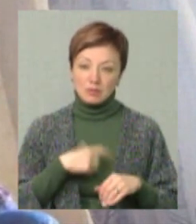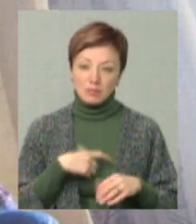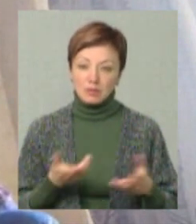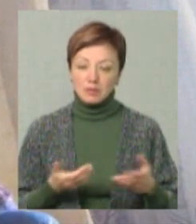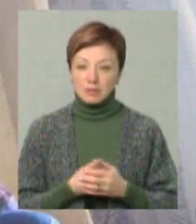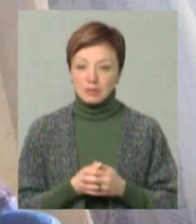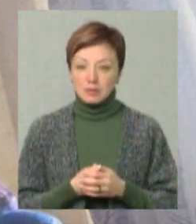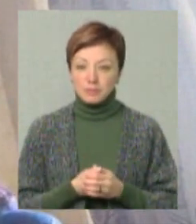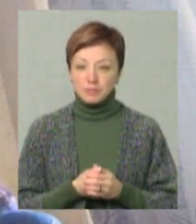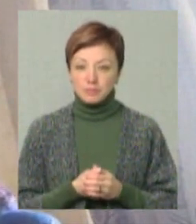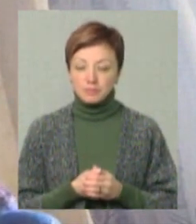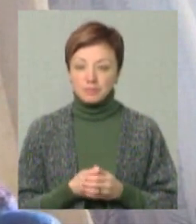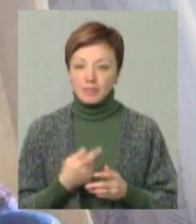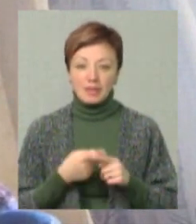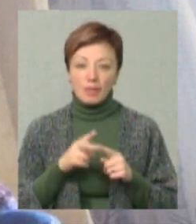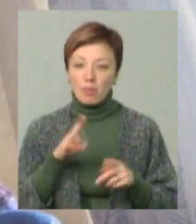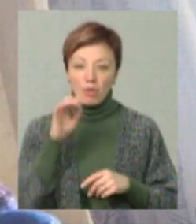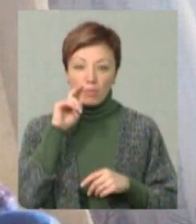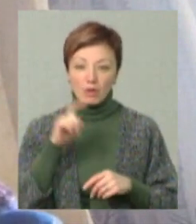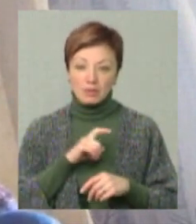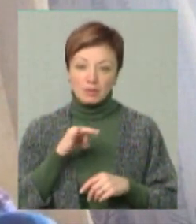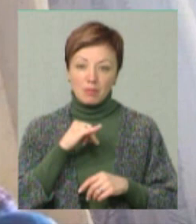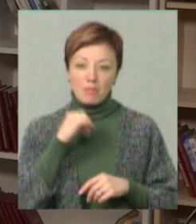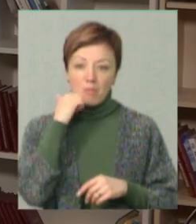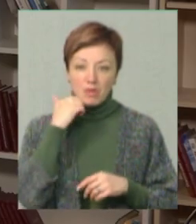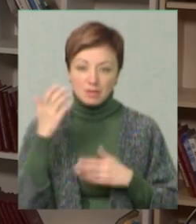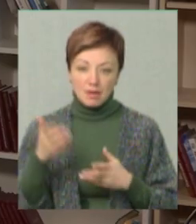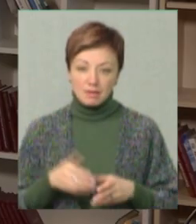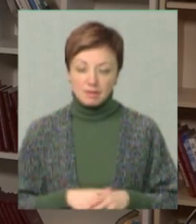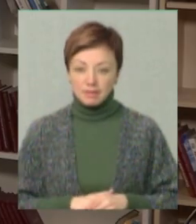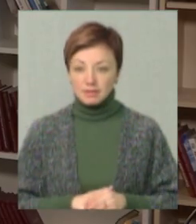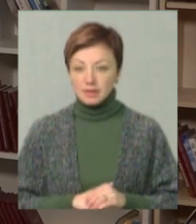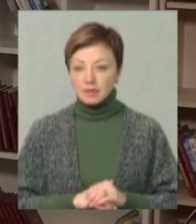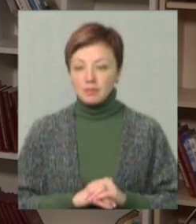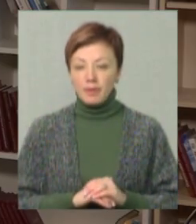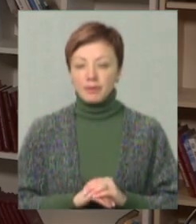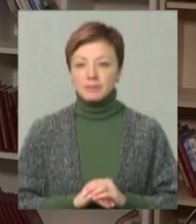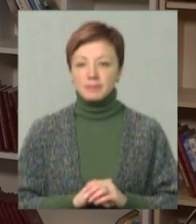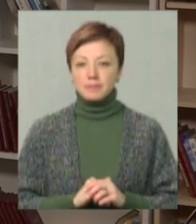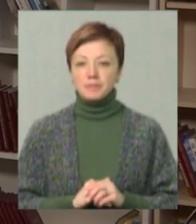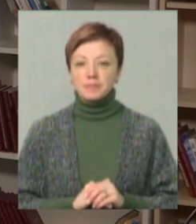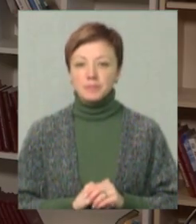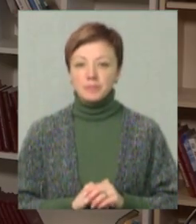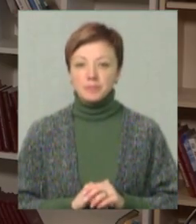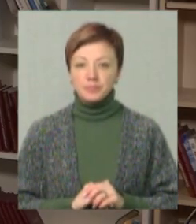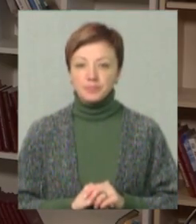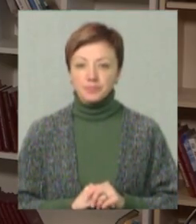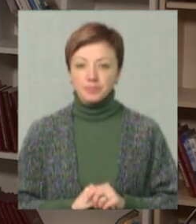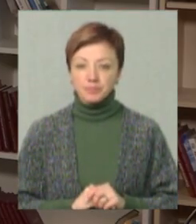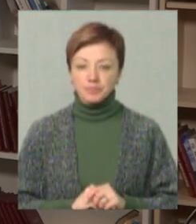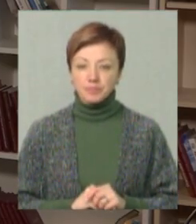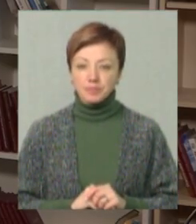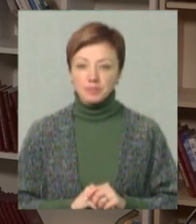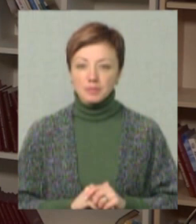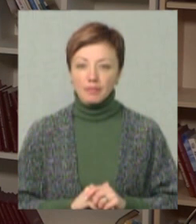бо це якось не по-українськи, це по-москальськи. Власне, як ми почули, проблеми високих